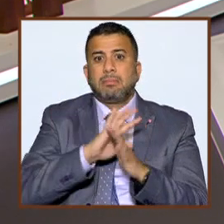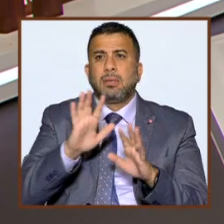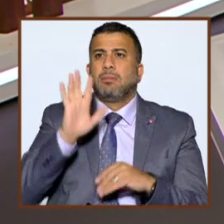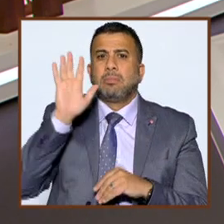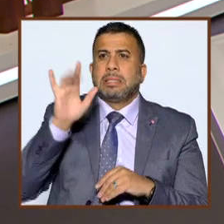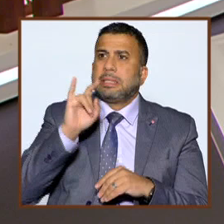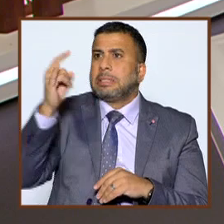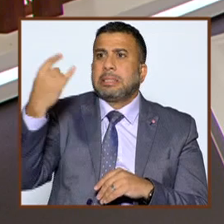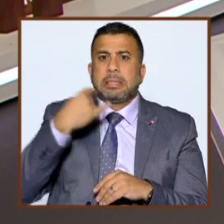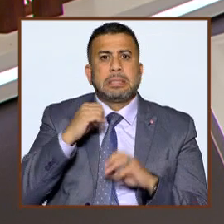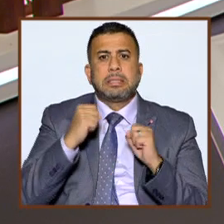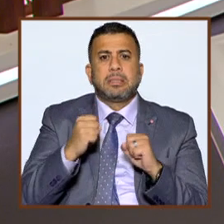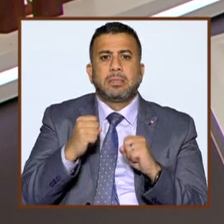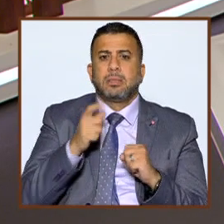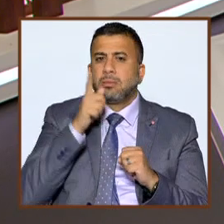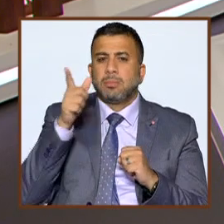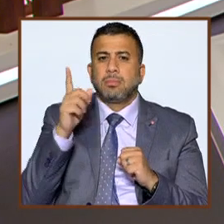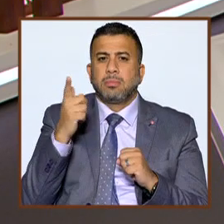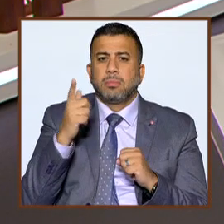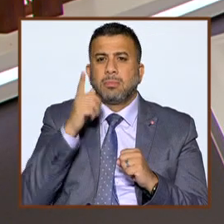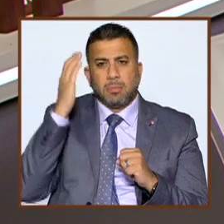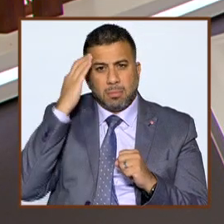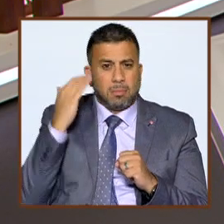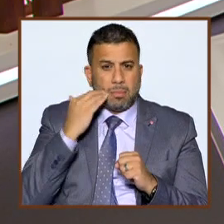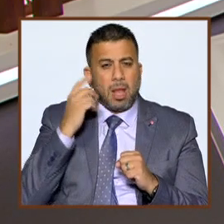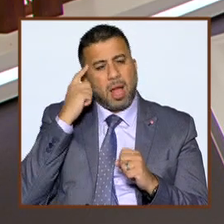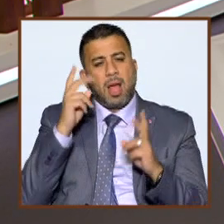وصرنا ما نروح له ولا يجينا وبالآخر اكتشفنا أنه هو بيعرف وحده